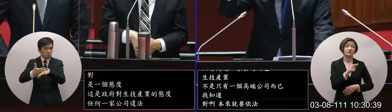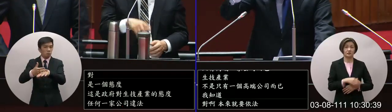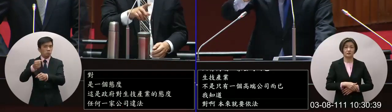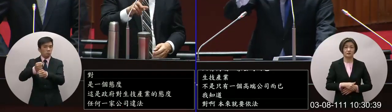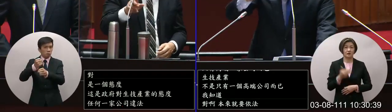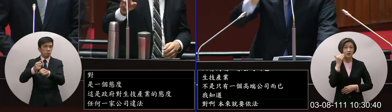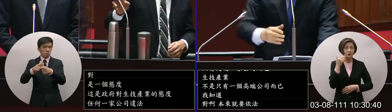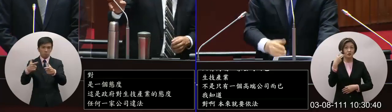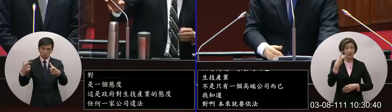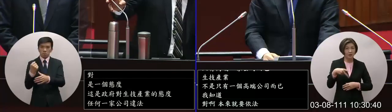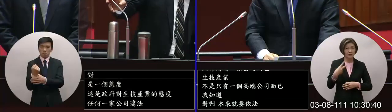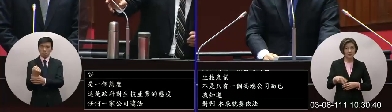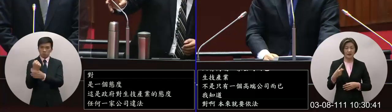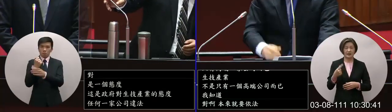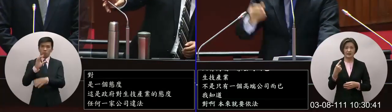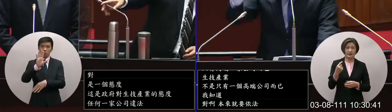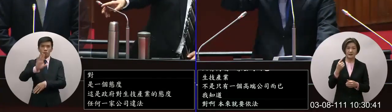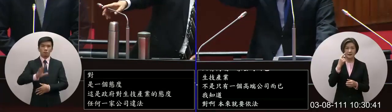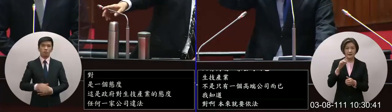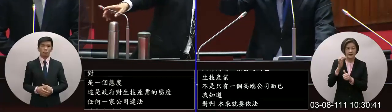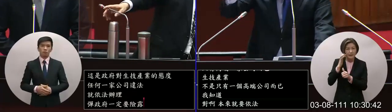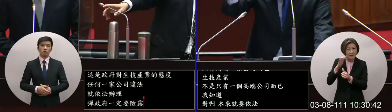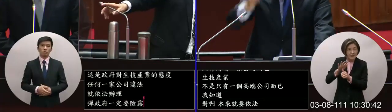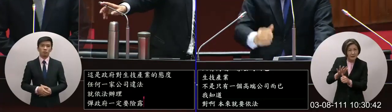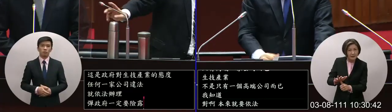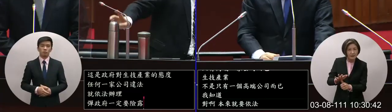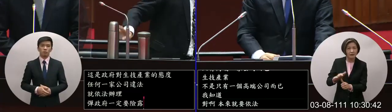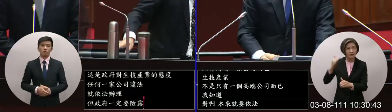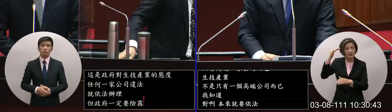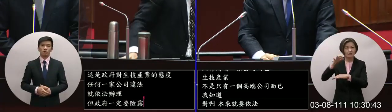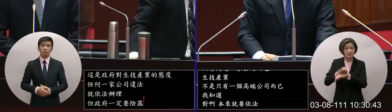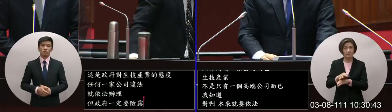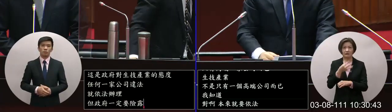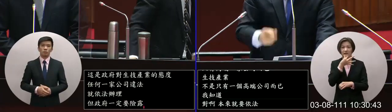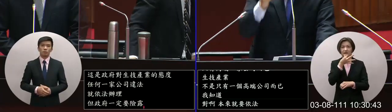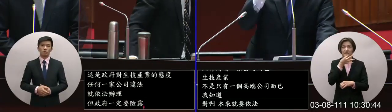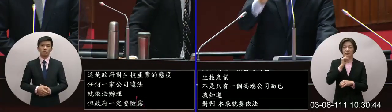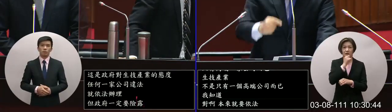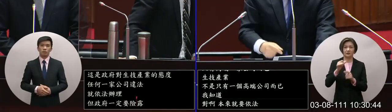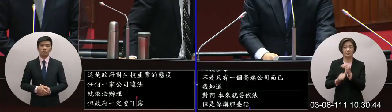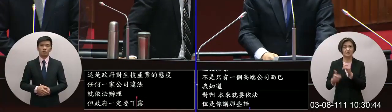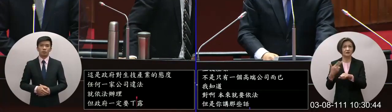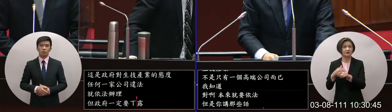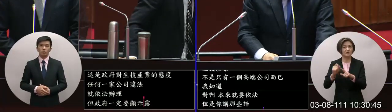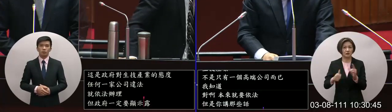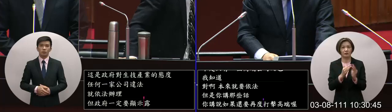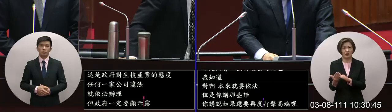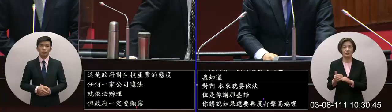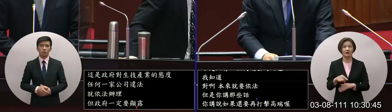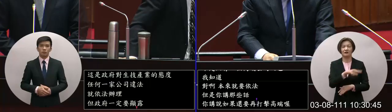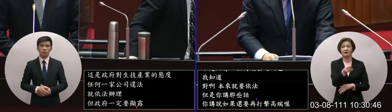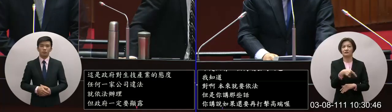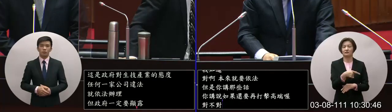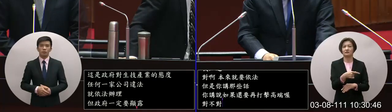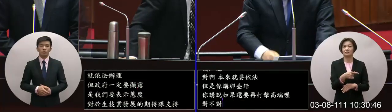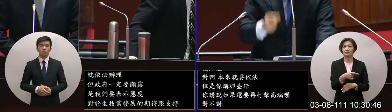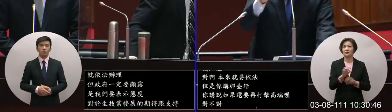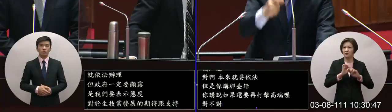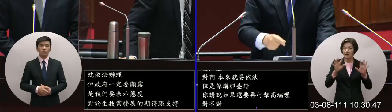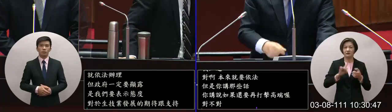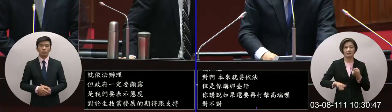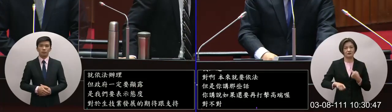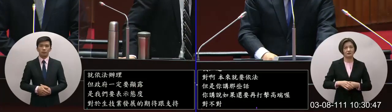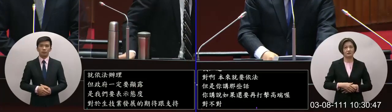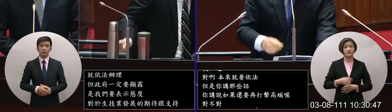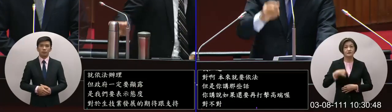还要再打击高端哦，对不对？台湾生技产业就要倒了，讲这句话多重啊，对不对？我